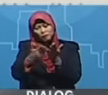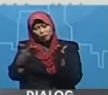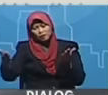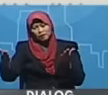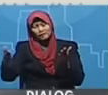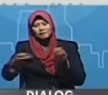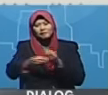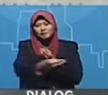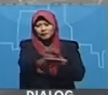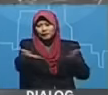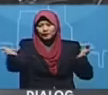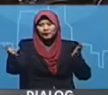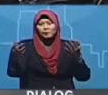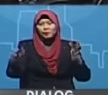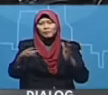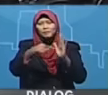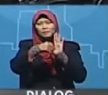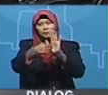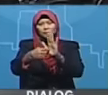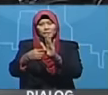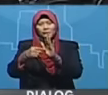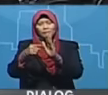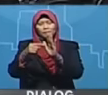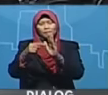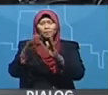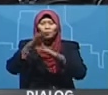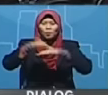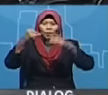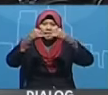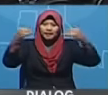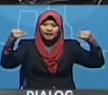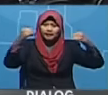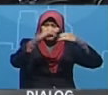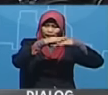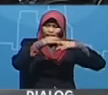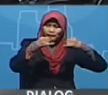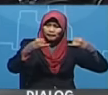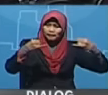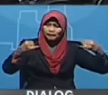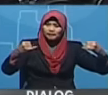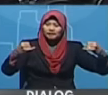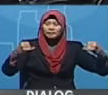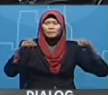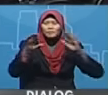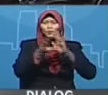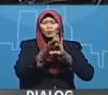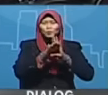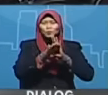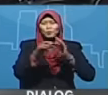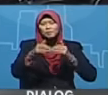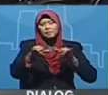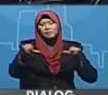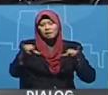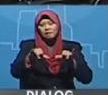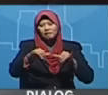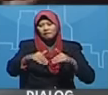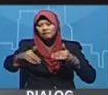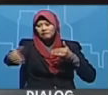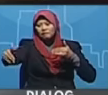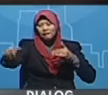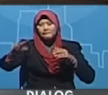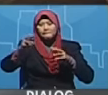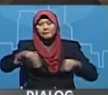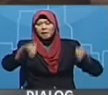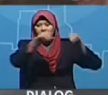telah pun diedarkan, malah dipaparkan di media-media online ini tentang misalnya untuk jarak ke